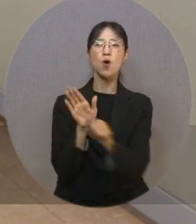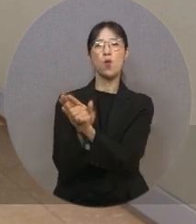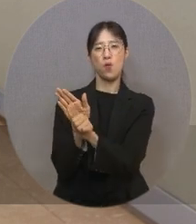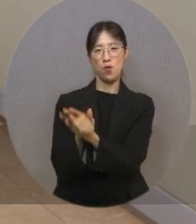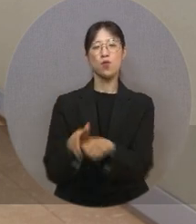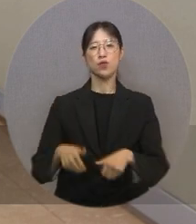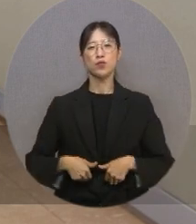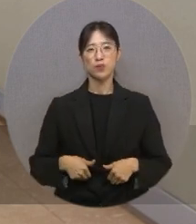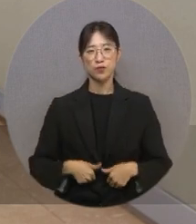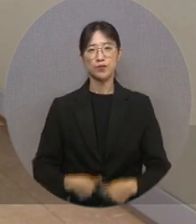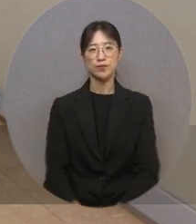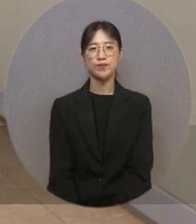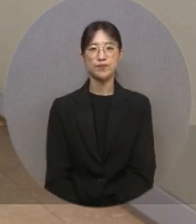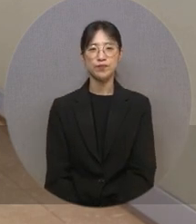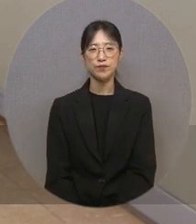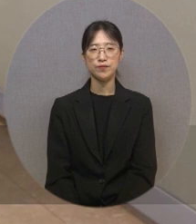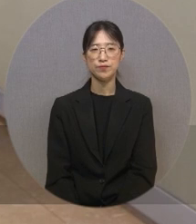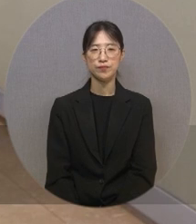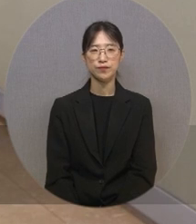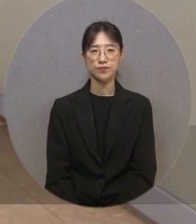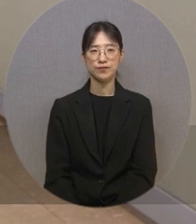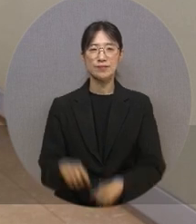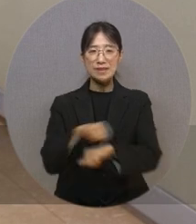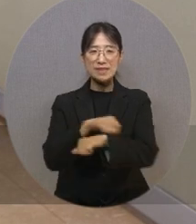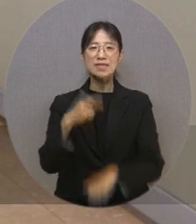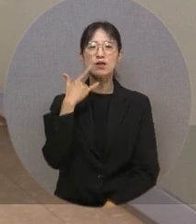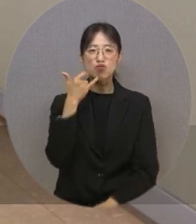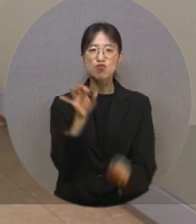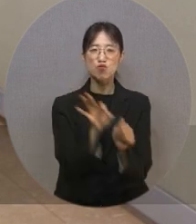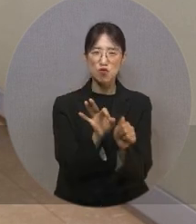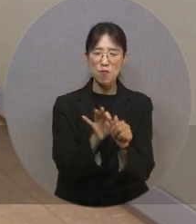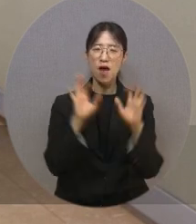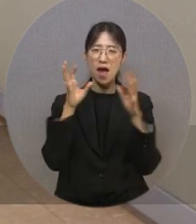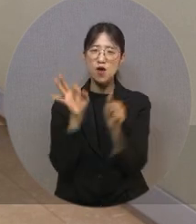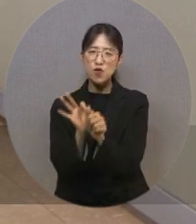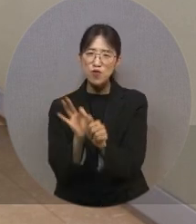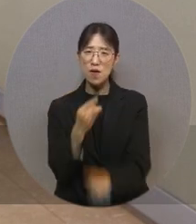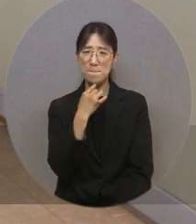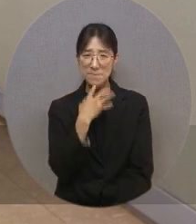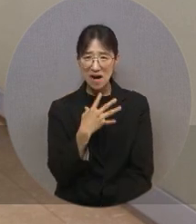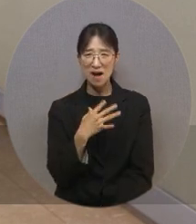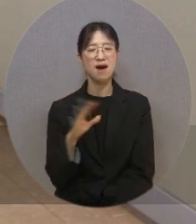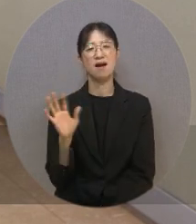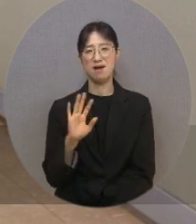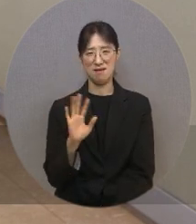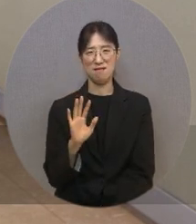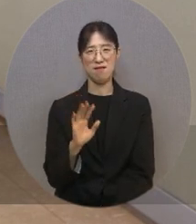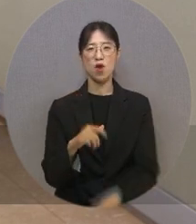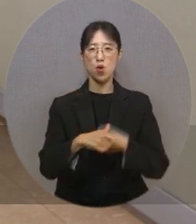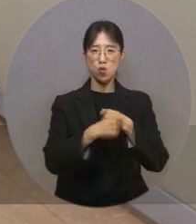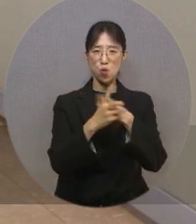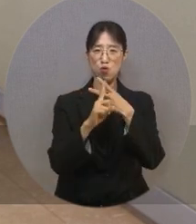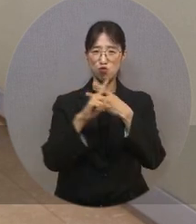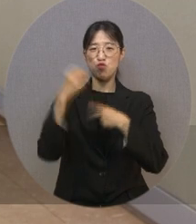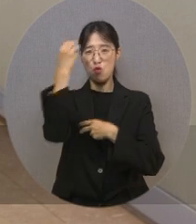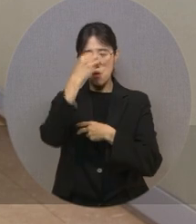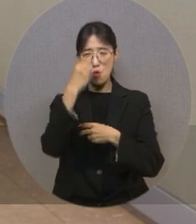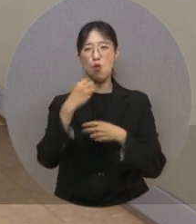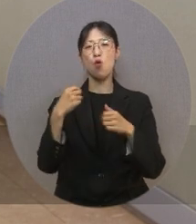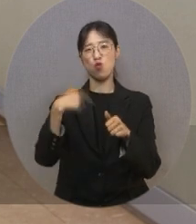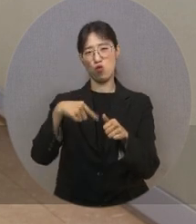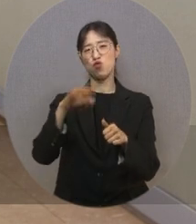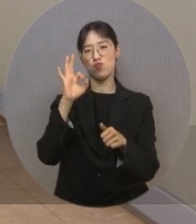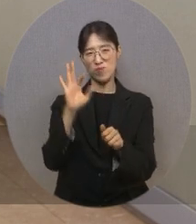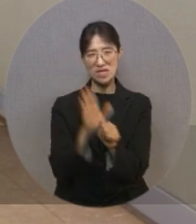줄이고자 노력해야 합니다. 특히 부모급여, 아동수당뿐만 아니라 초중고 교육비